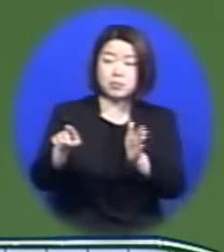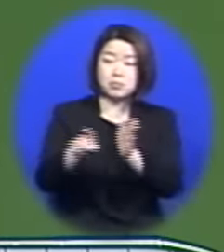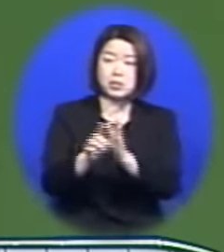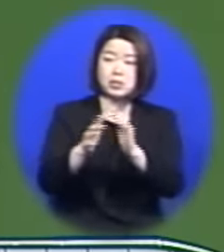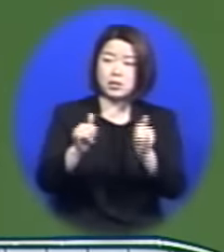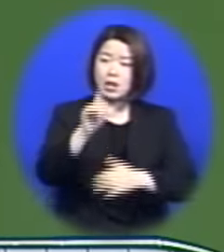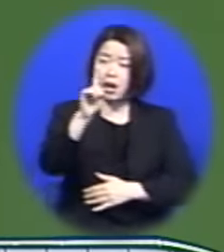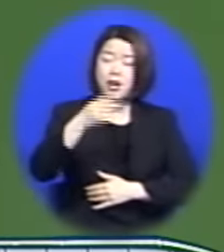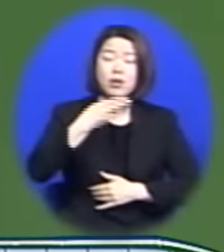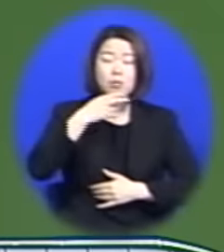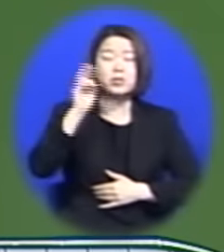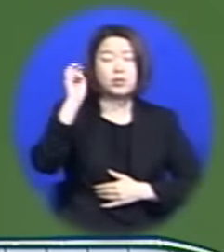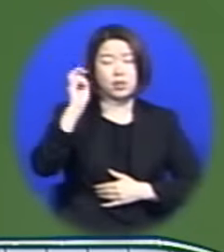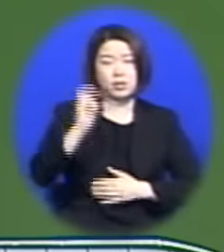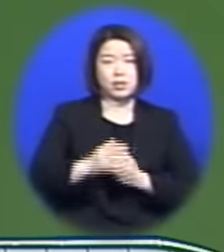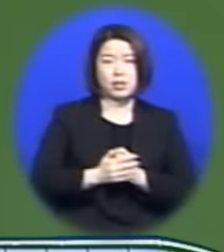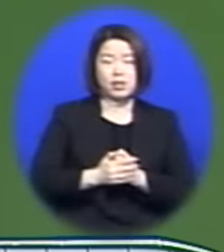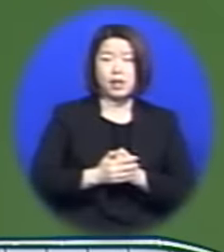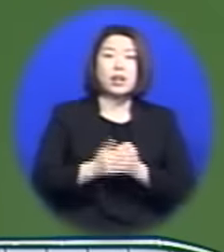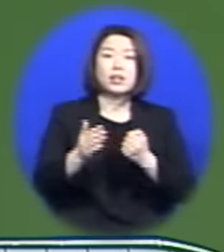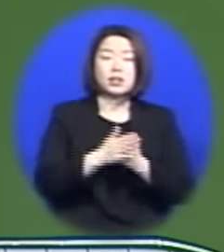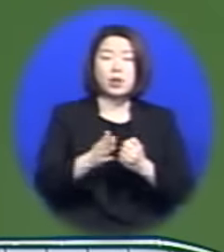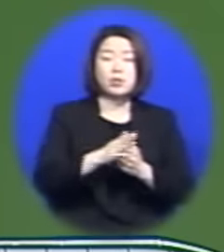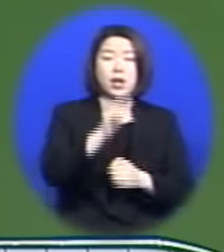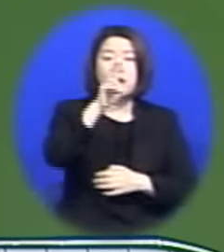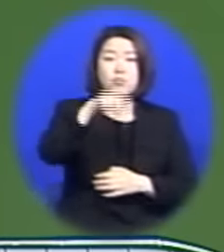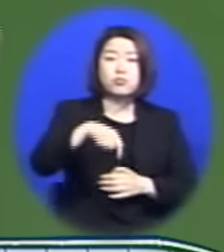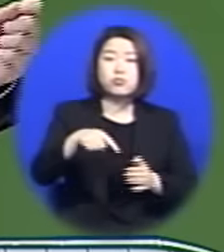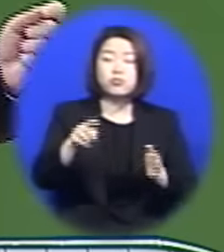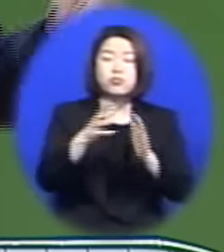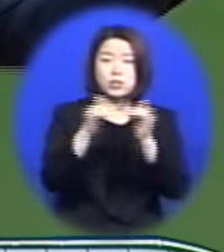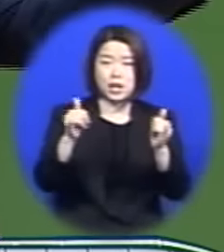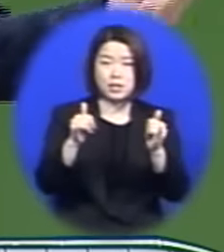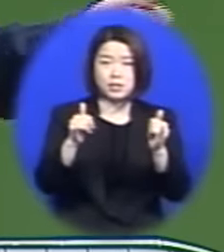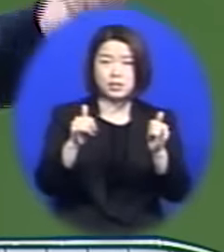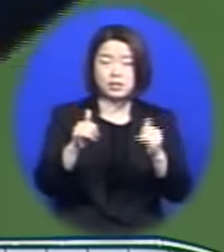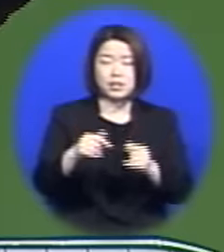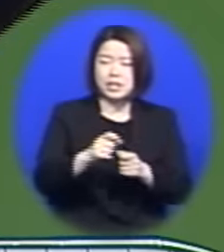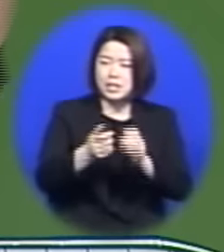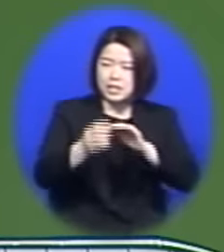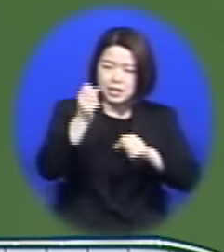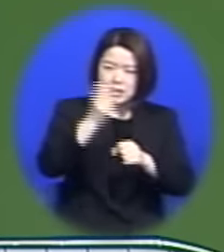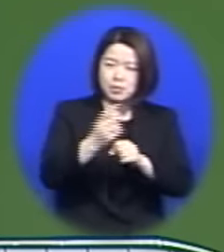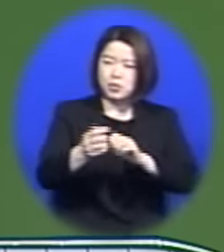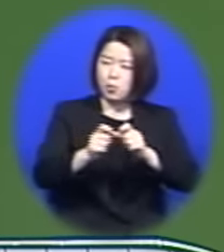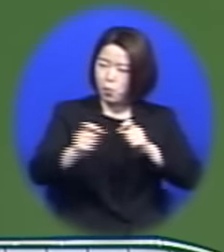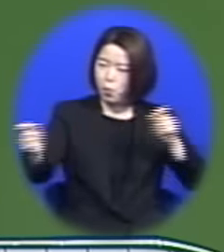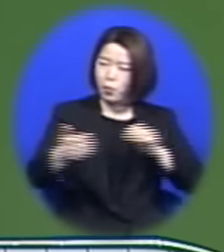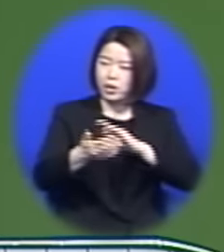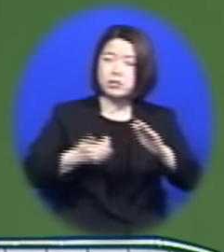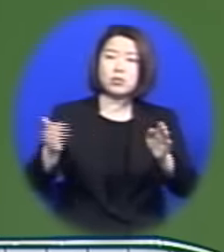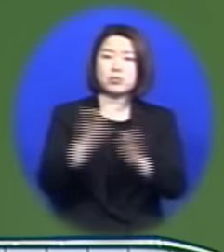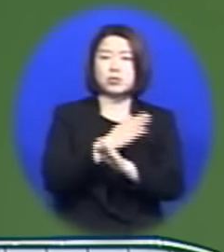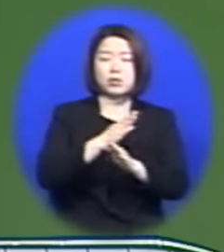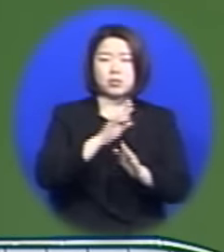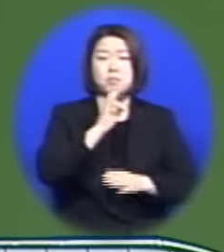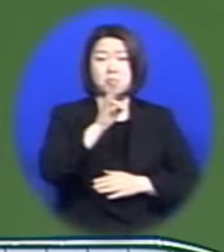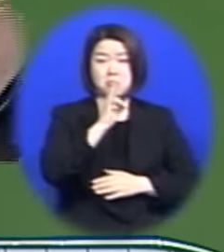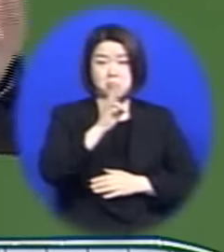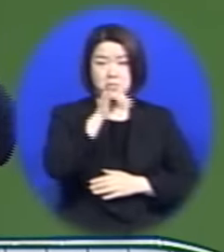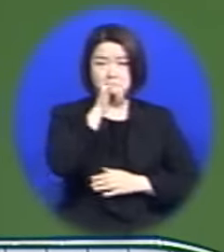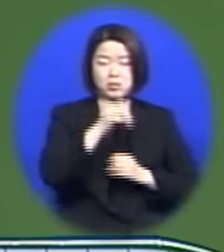없을 같아 그래서 무신론자들은 이미 오래 전부터 예언했습니다